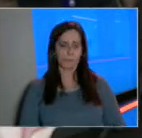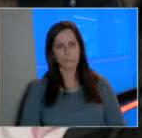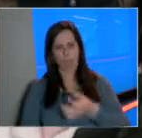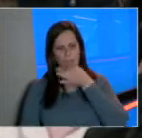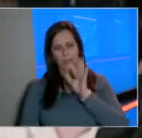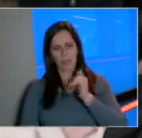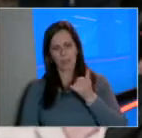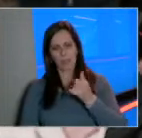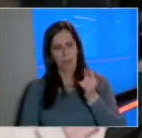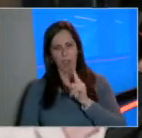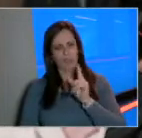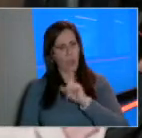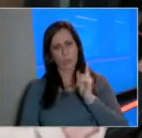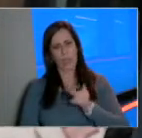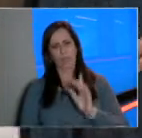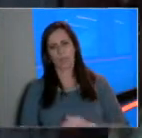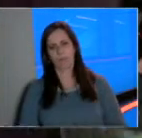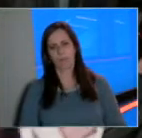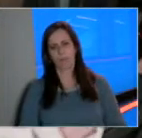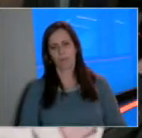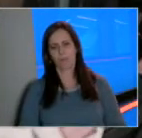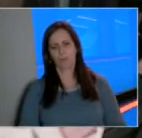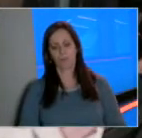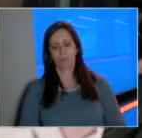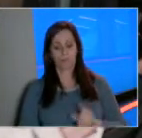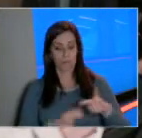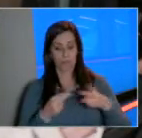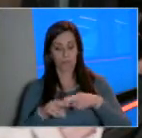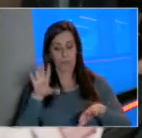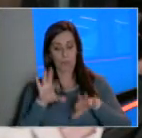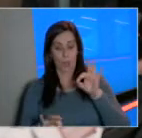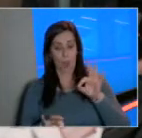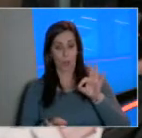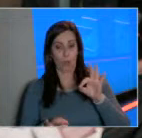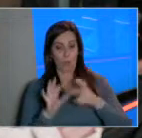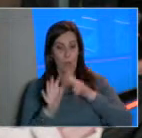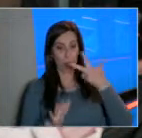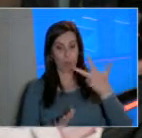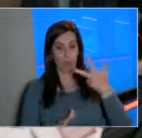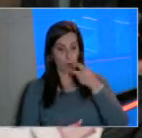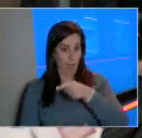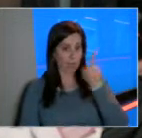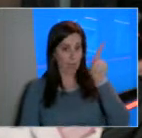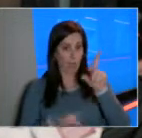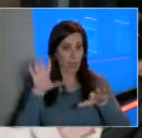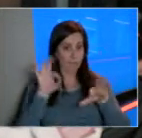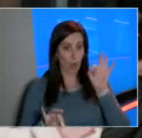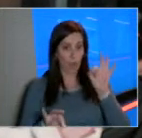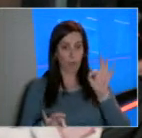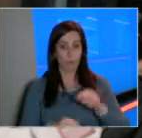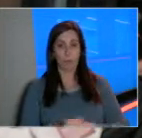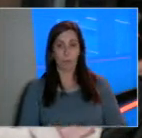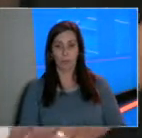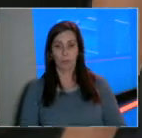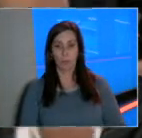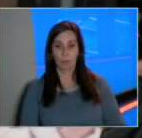רצוי, אבל לא צריך. אנחנו עומדים לצאת לבחירות בפעם השלישית השנה. כן. כיצד תצביע או שיש סיכוי שלא